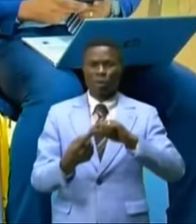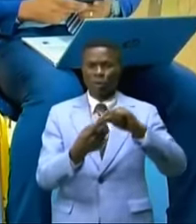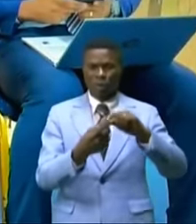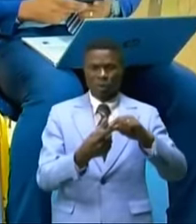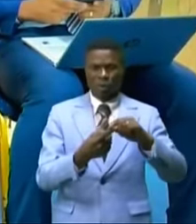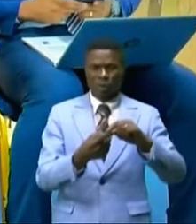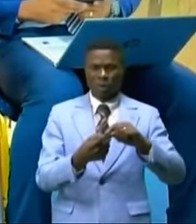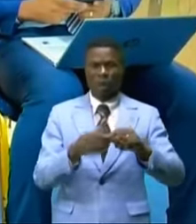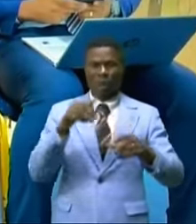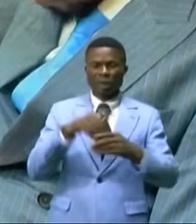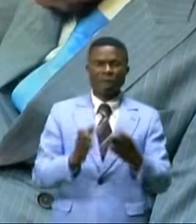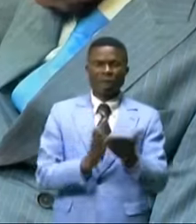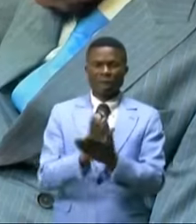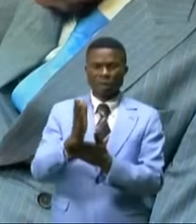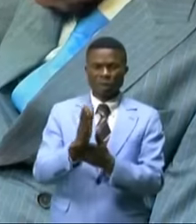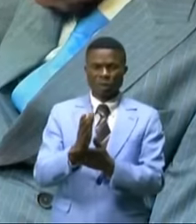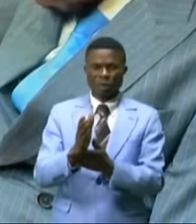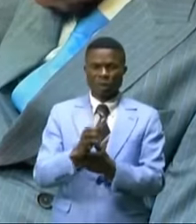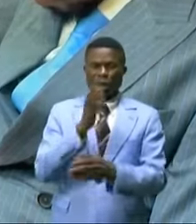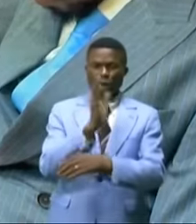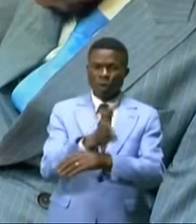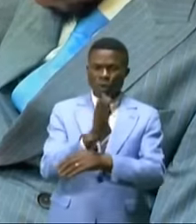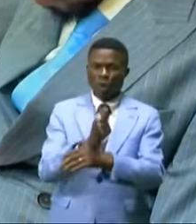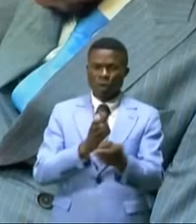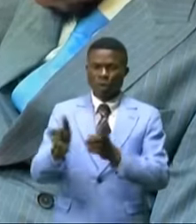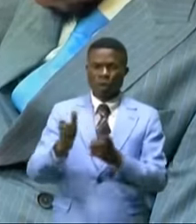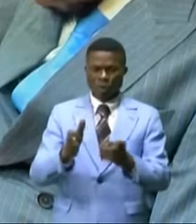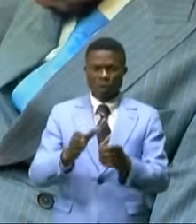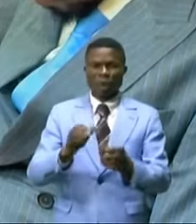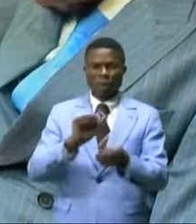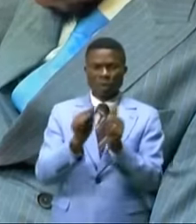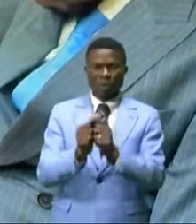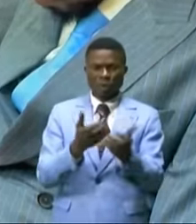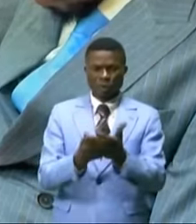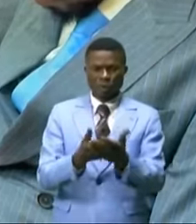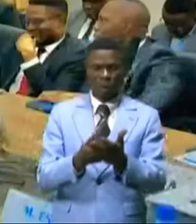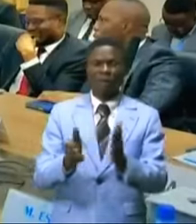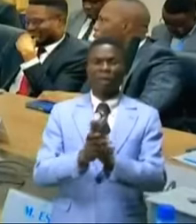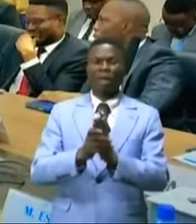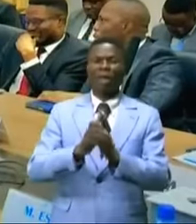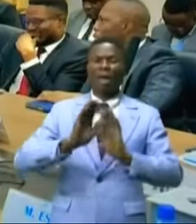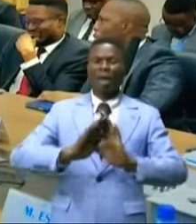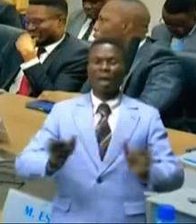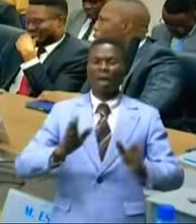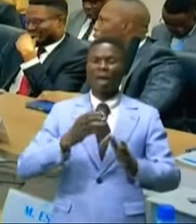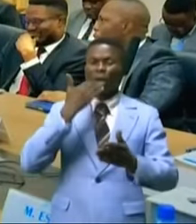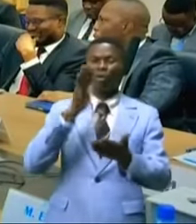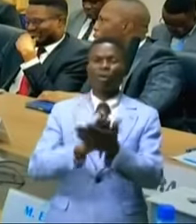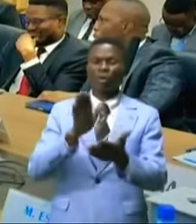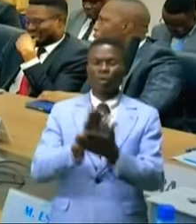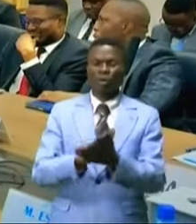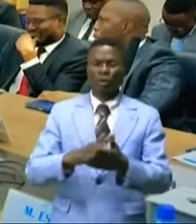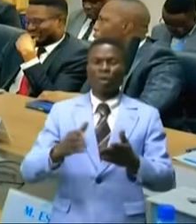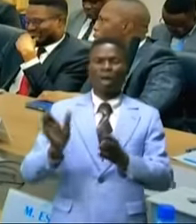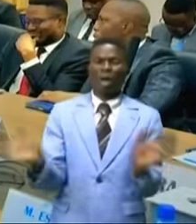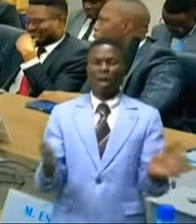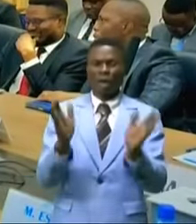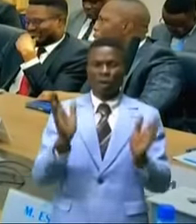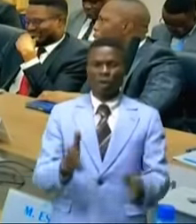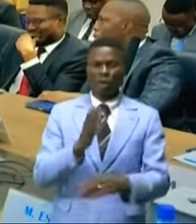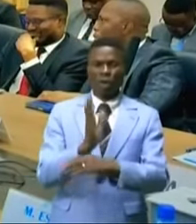parcimonieux dans le droit fil des orientations de la tutelle. Le mérite revient également à l'encadrement d'un